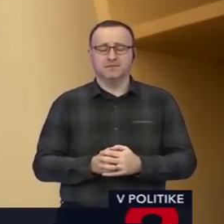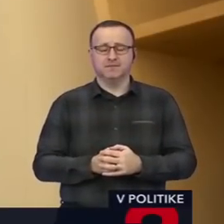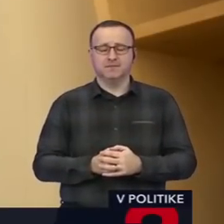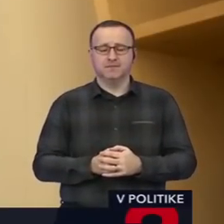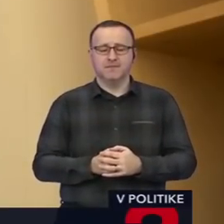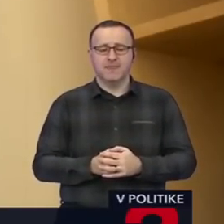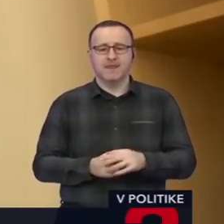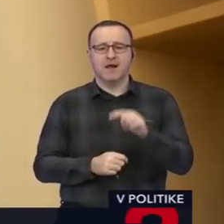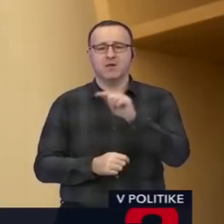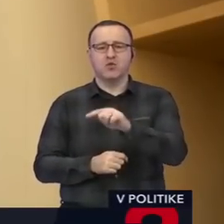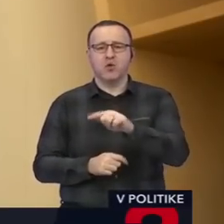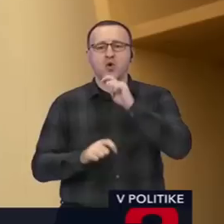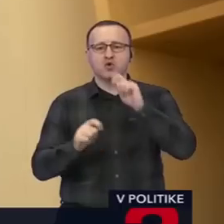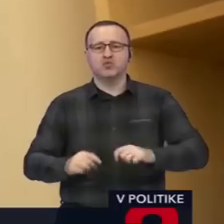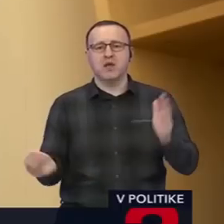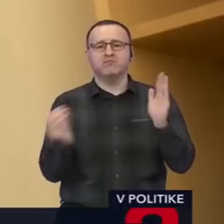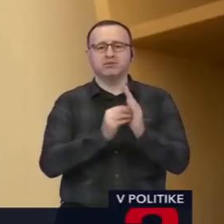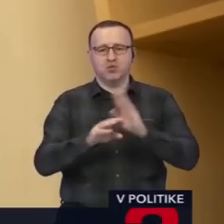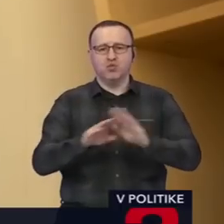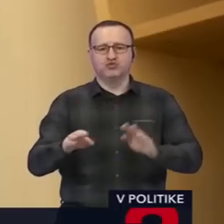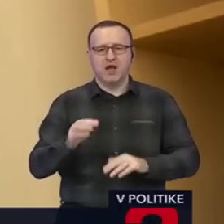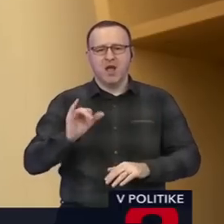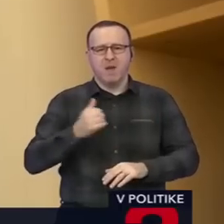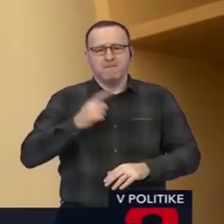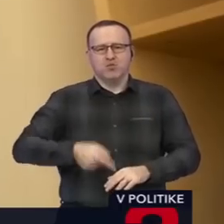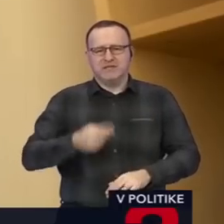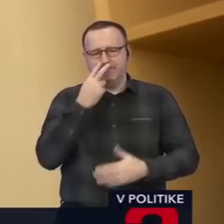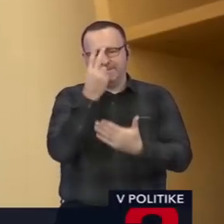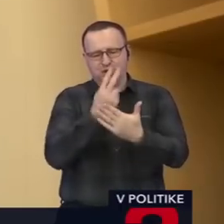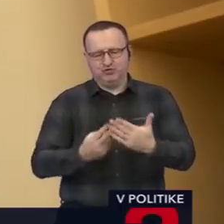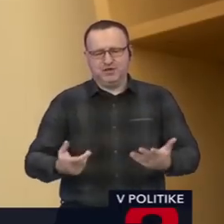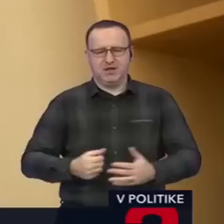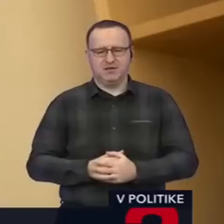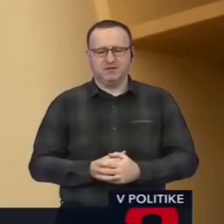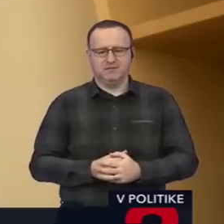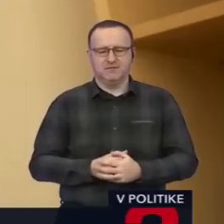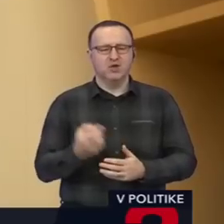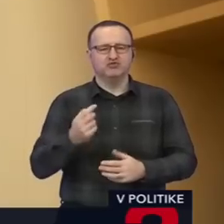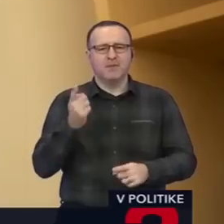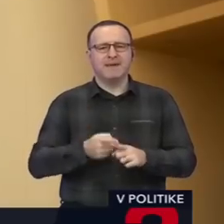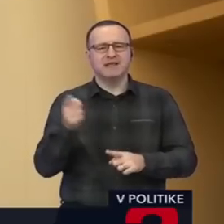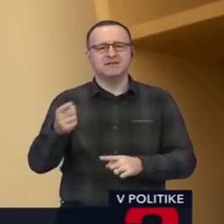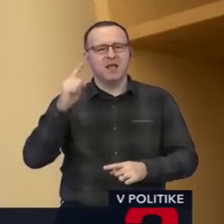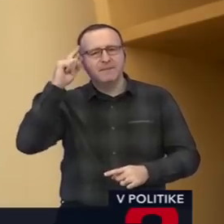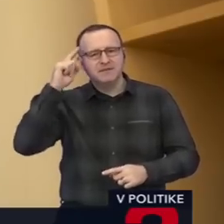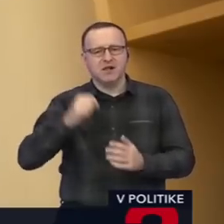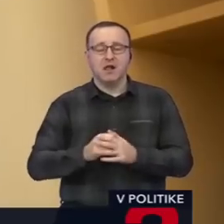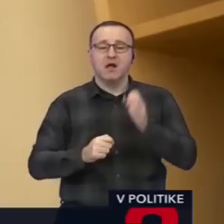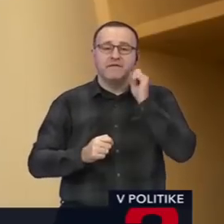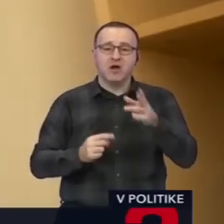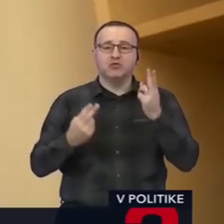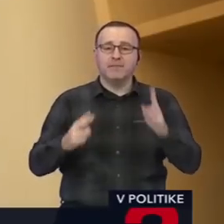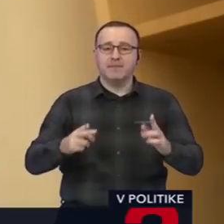tento precedent tu už je. Takže rád si to doštudujem a prečítam si, čo presne tým myslel. V každom prípade platí,